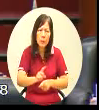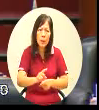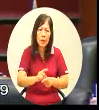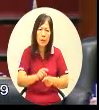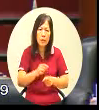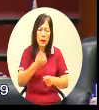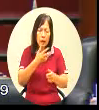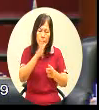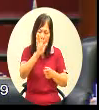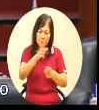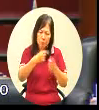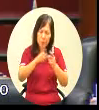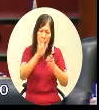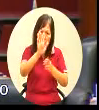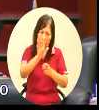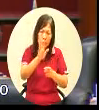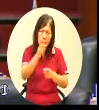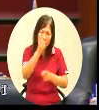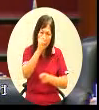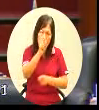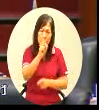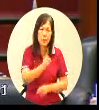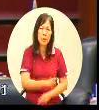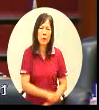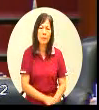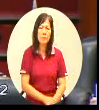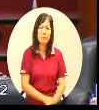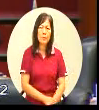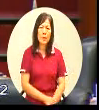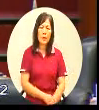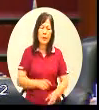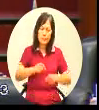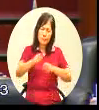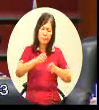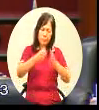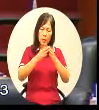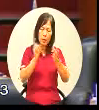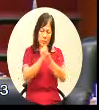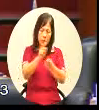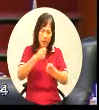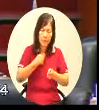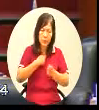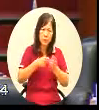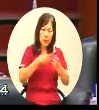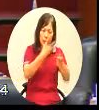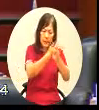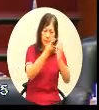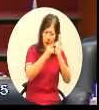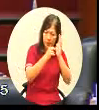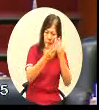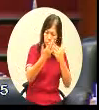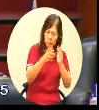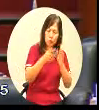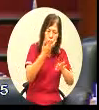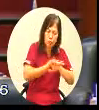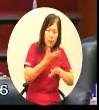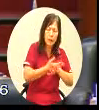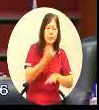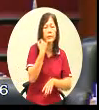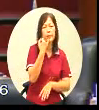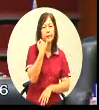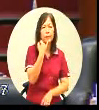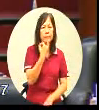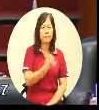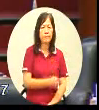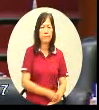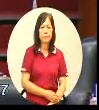应该要有一个方案啊，或了解出来，让民众能够及早放心。那另外我